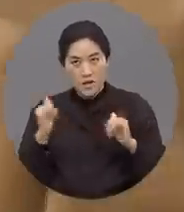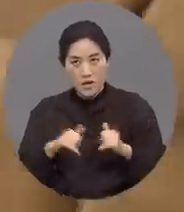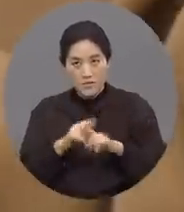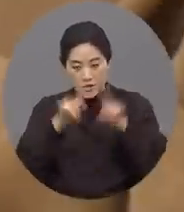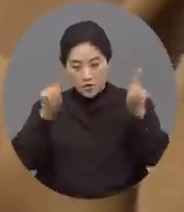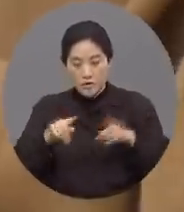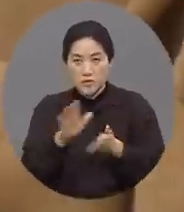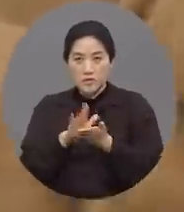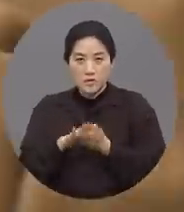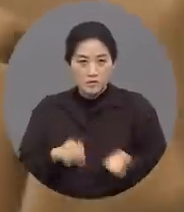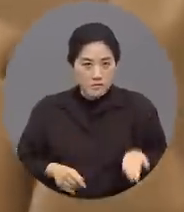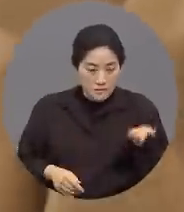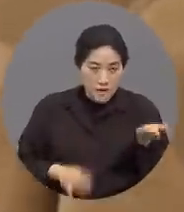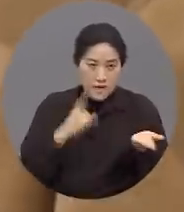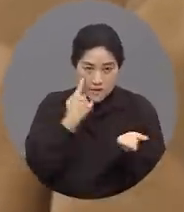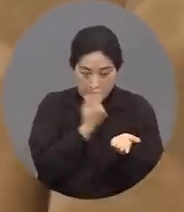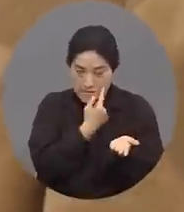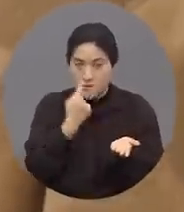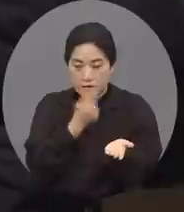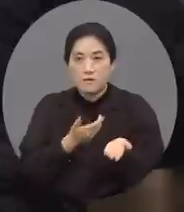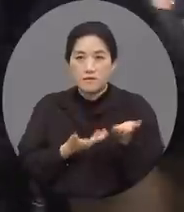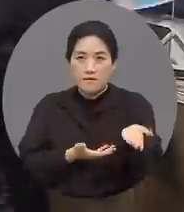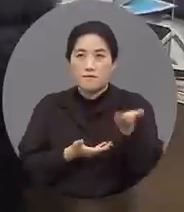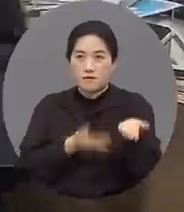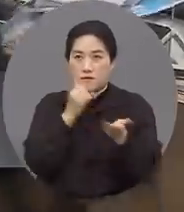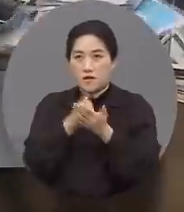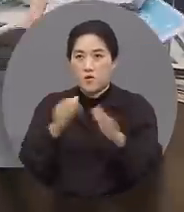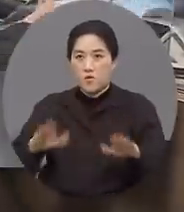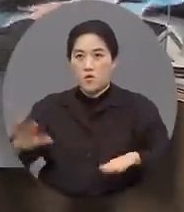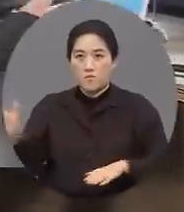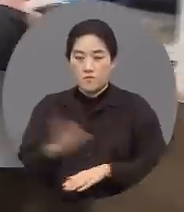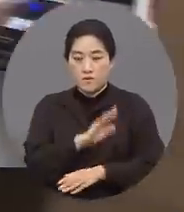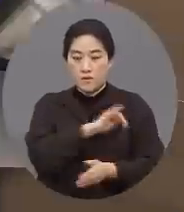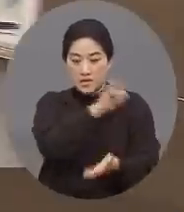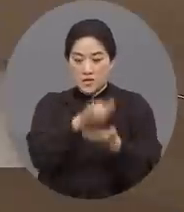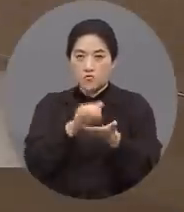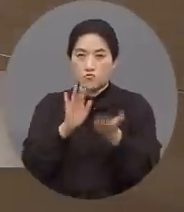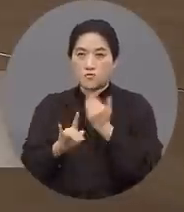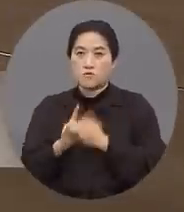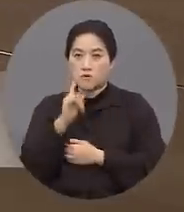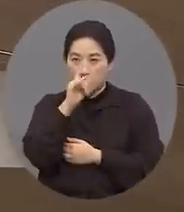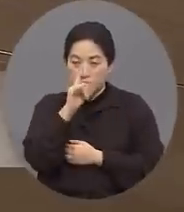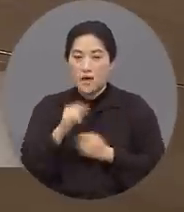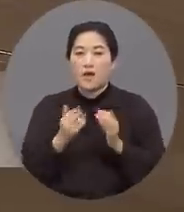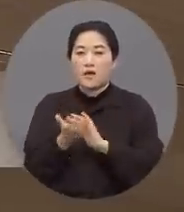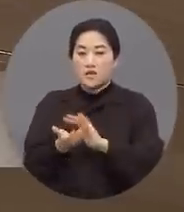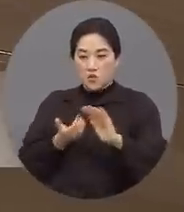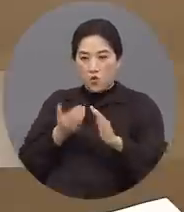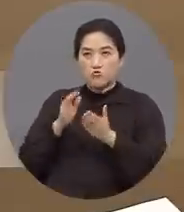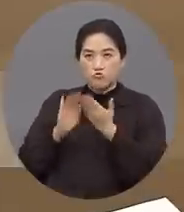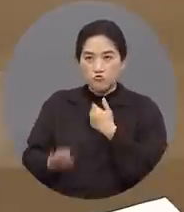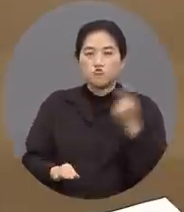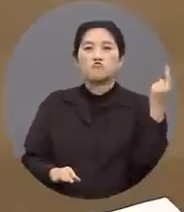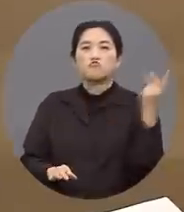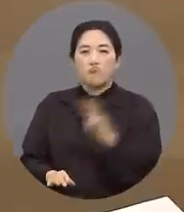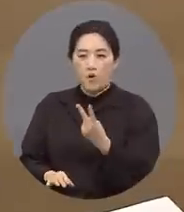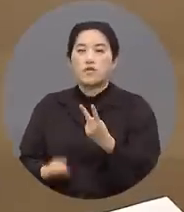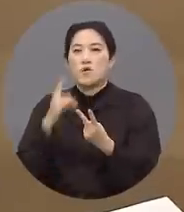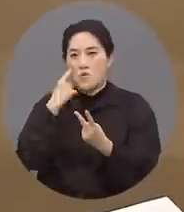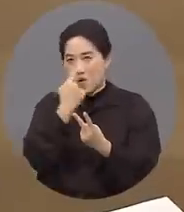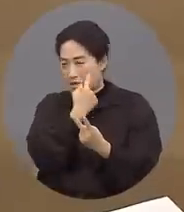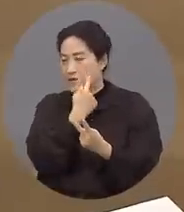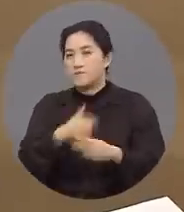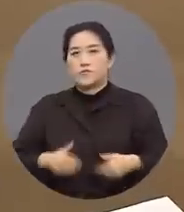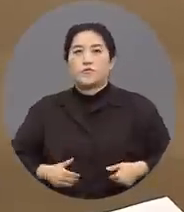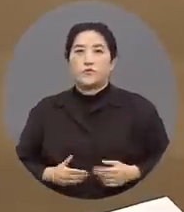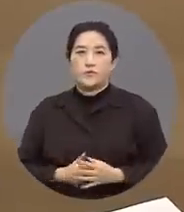종이로 직접 들고 온 사람도 적지 않습니다. 오늘부터는 입국 후 검사에 입국 전 검사까지 두 차례 음성 확인 절차를 거쳐야 합니다.